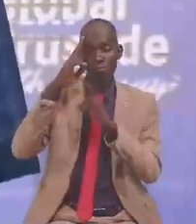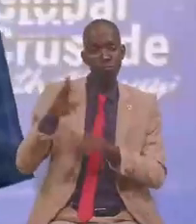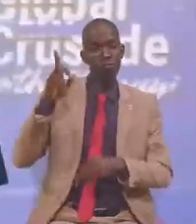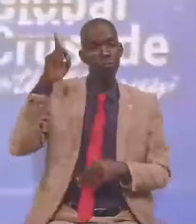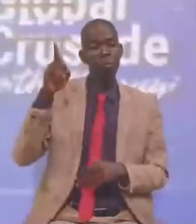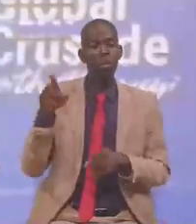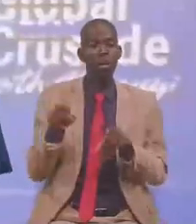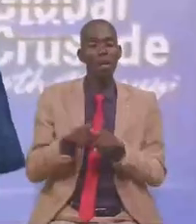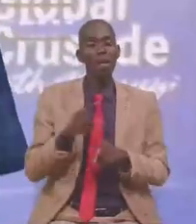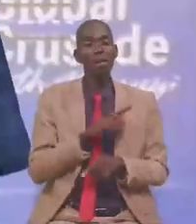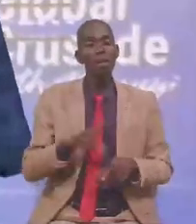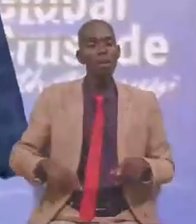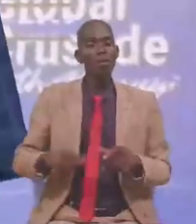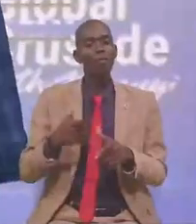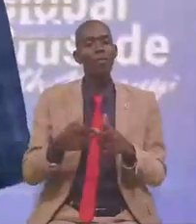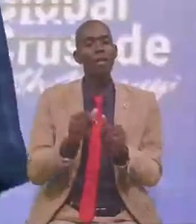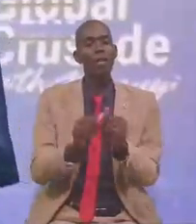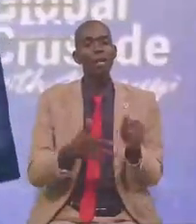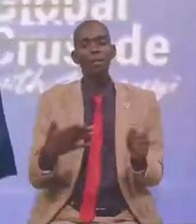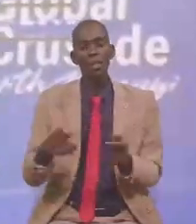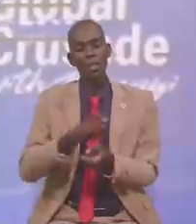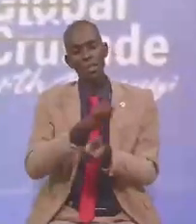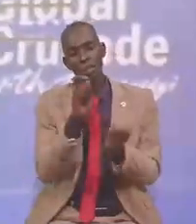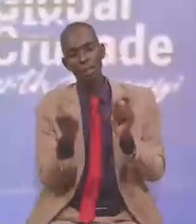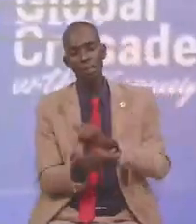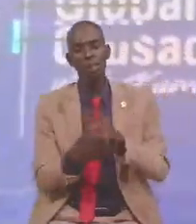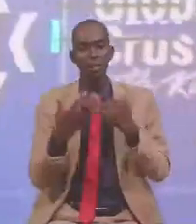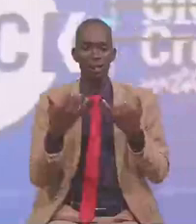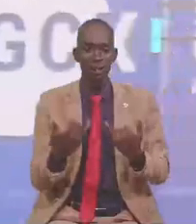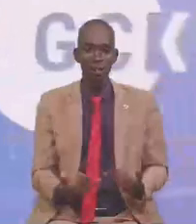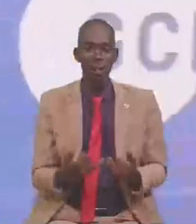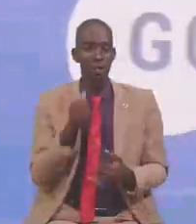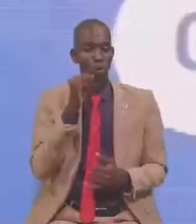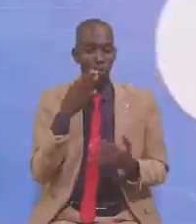Seigneur, toute chose a changé. Alors